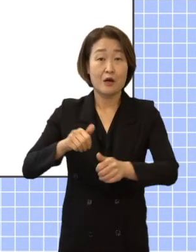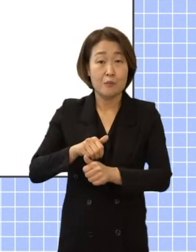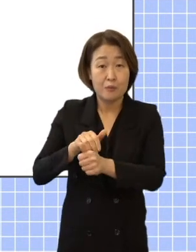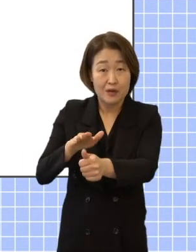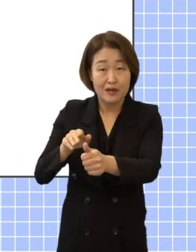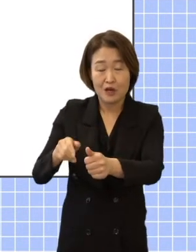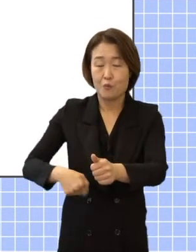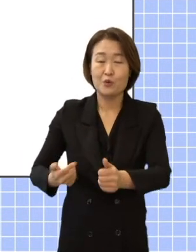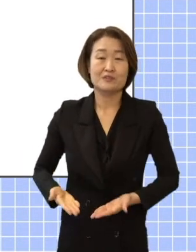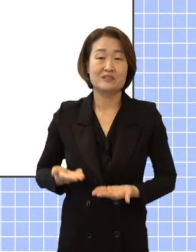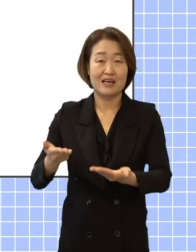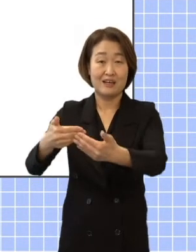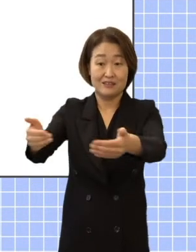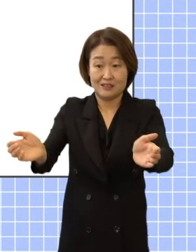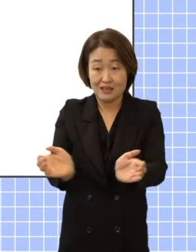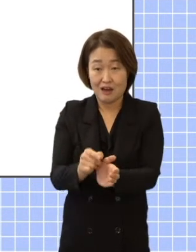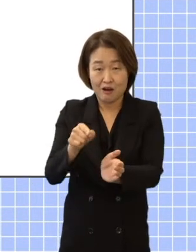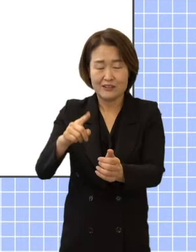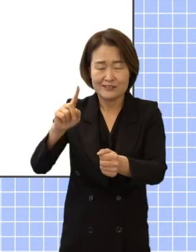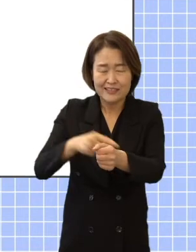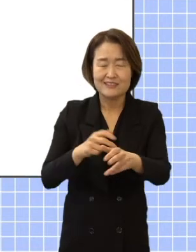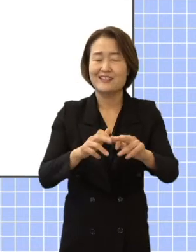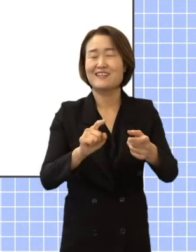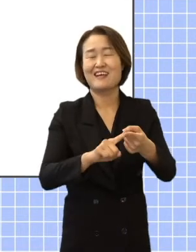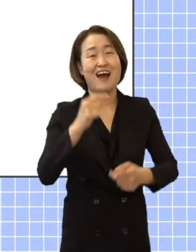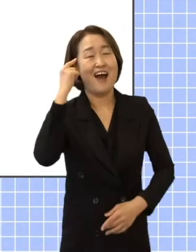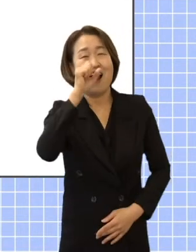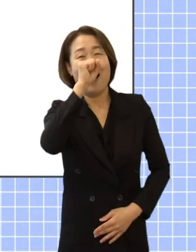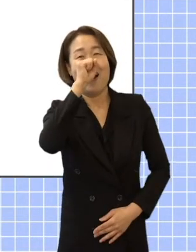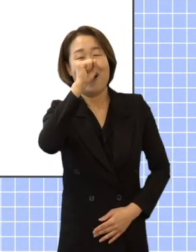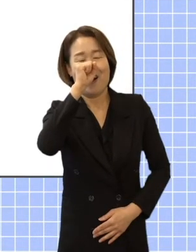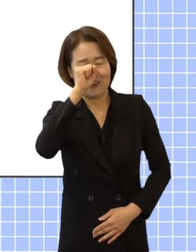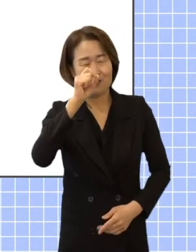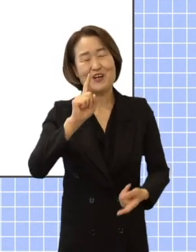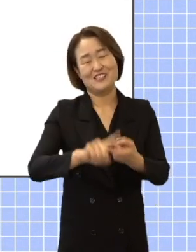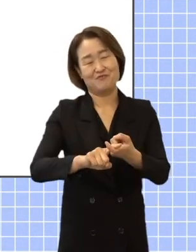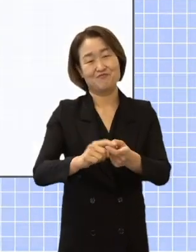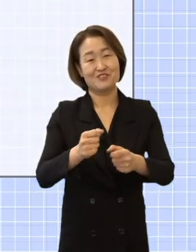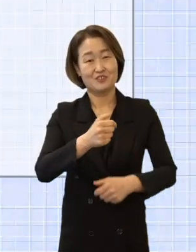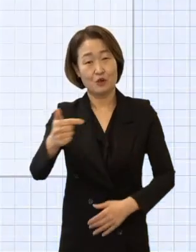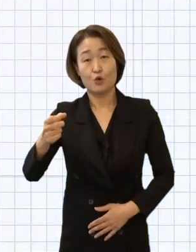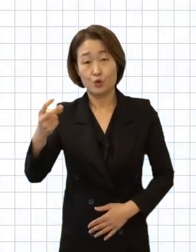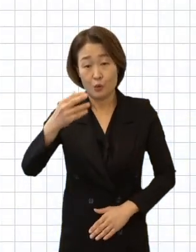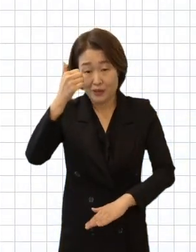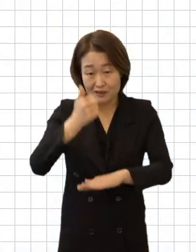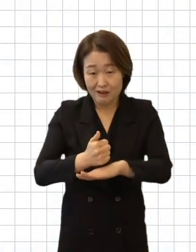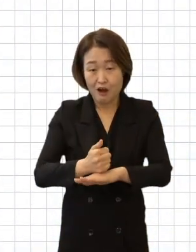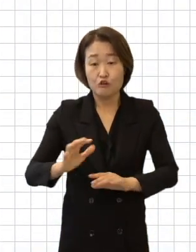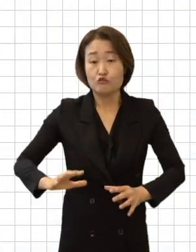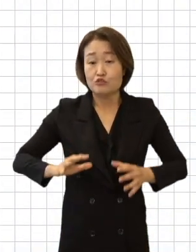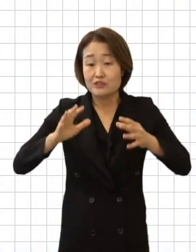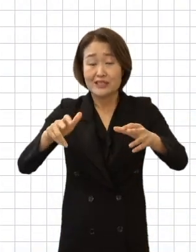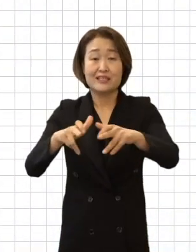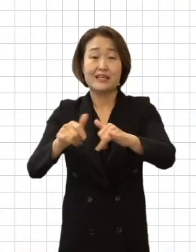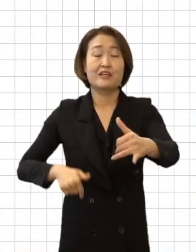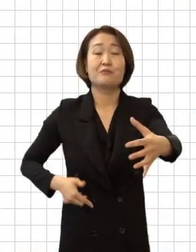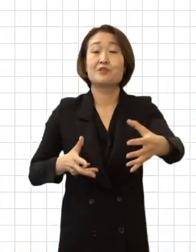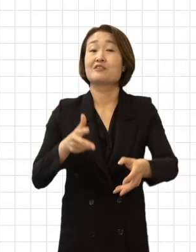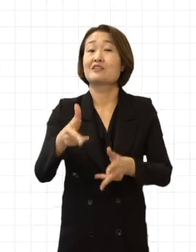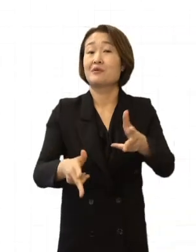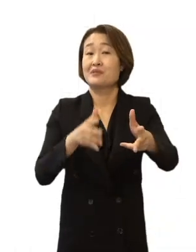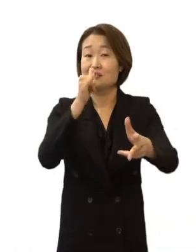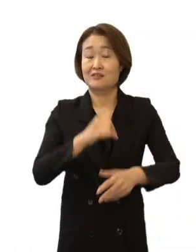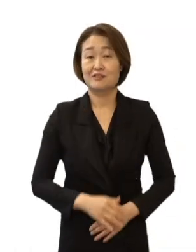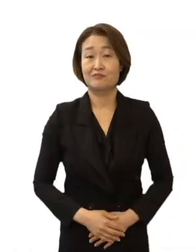해외 봉사단에 대한 대중의 관심을 높이기도 하였습니다. 또 다른 국제협력 사업 갈래로 국제장애인